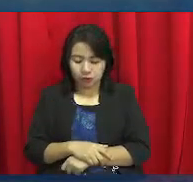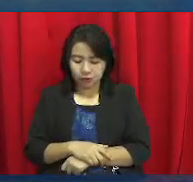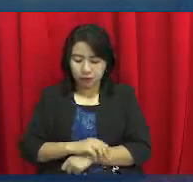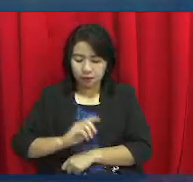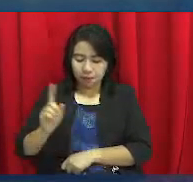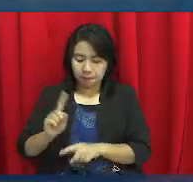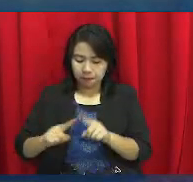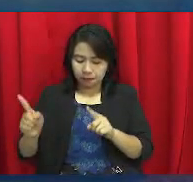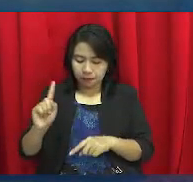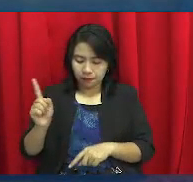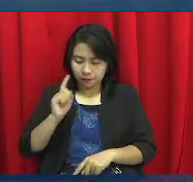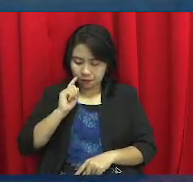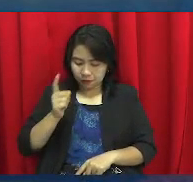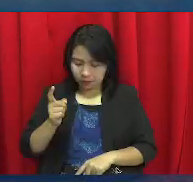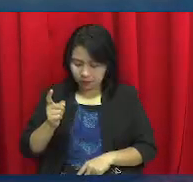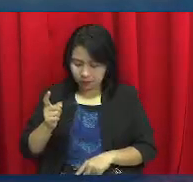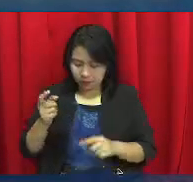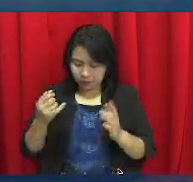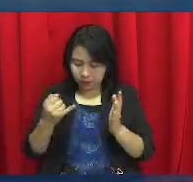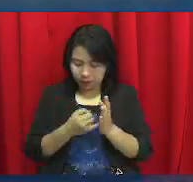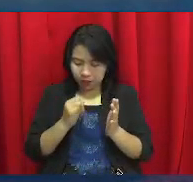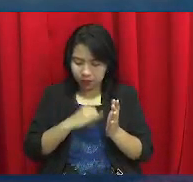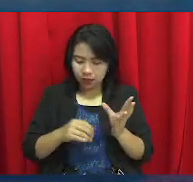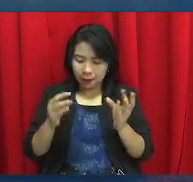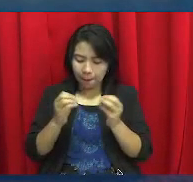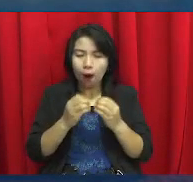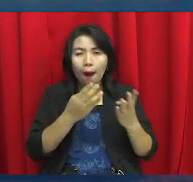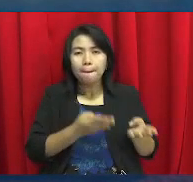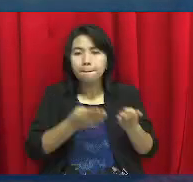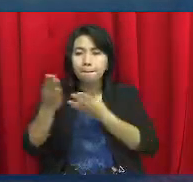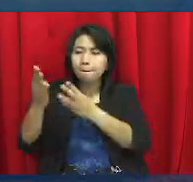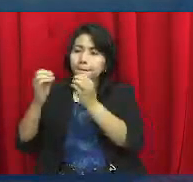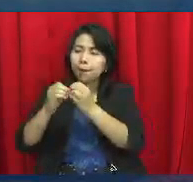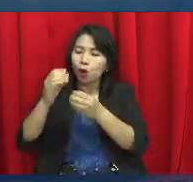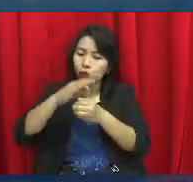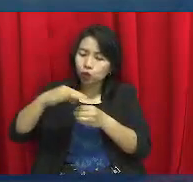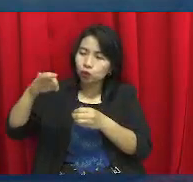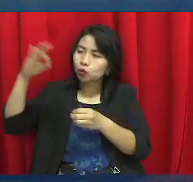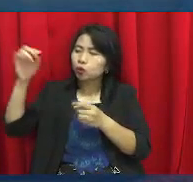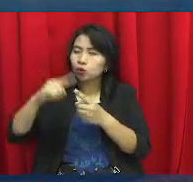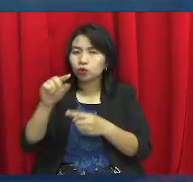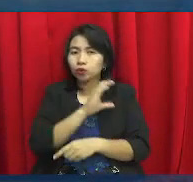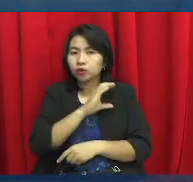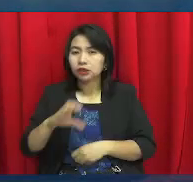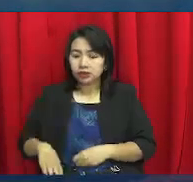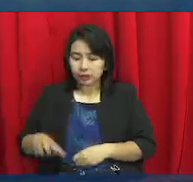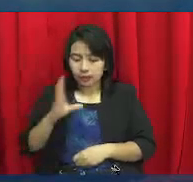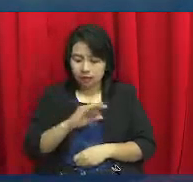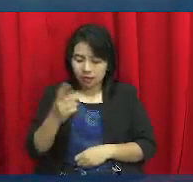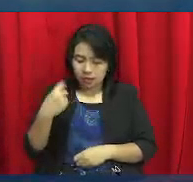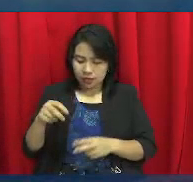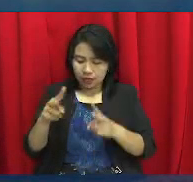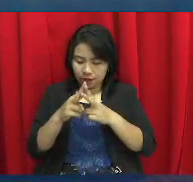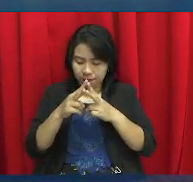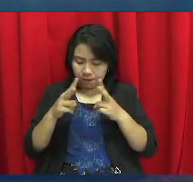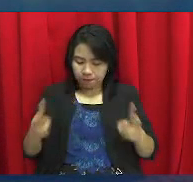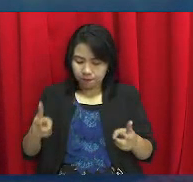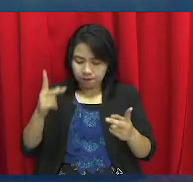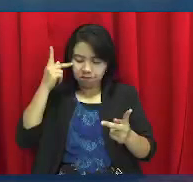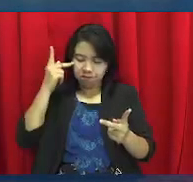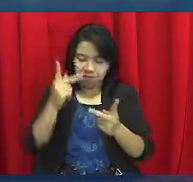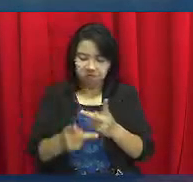Ang sinabi niya po doon, it's more on bringing more souls to Christ. The very purpose of our standards is not to brag